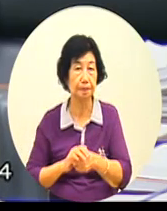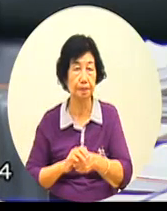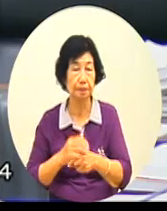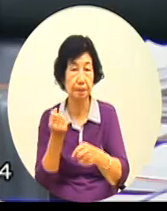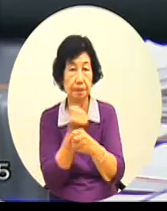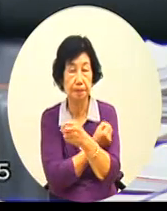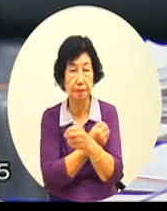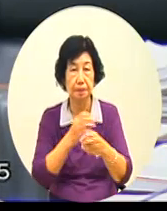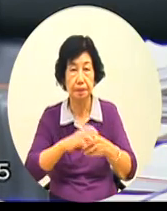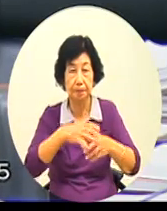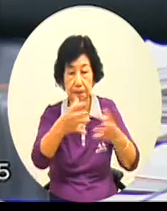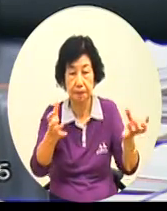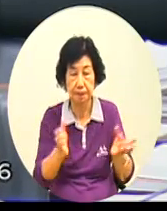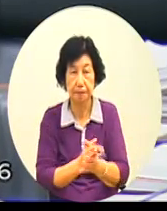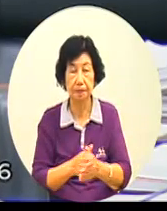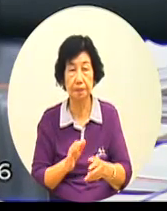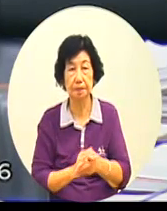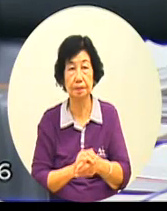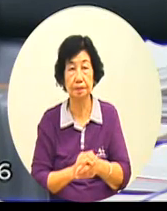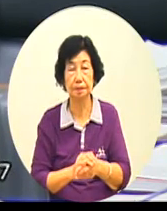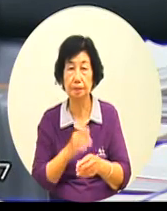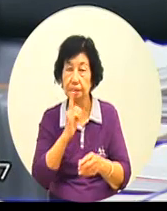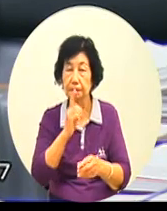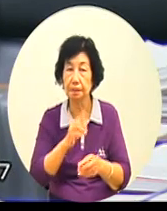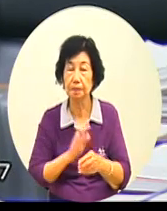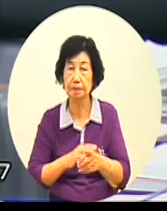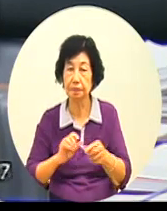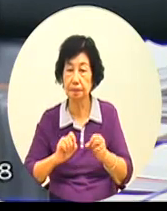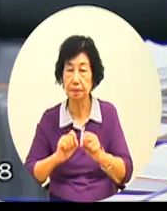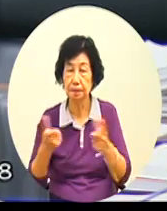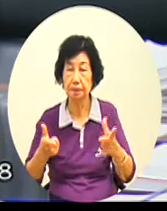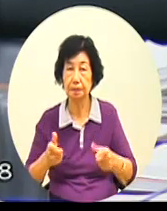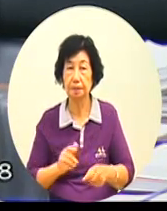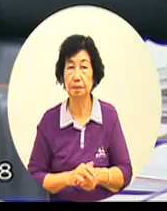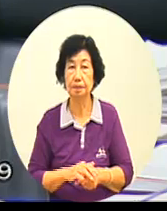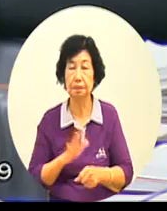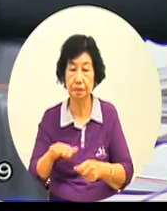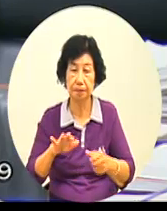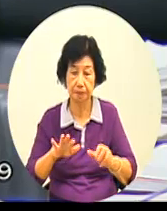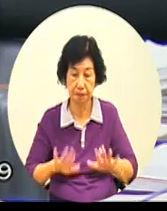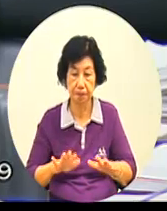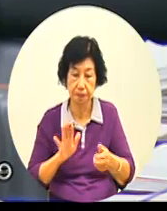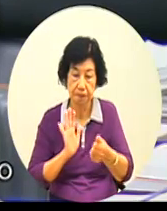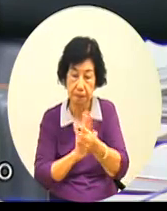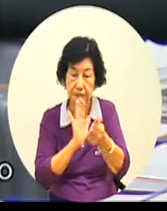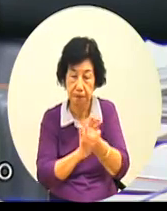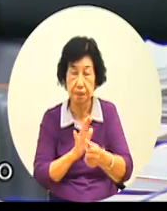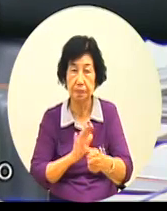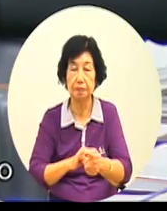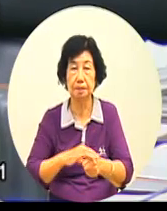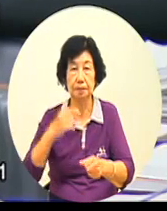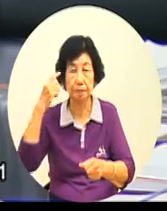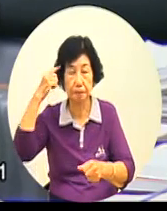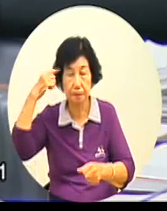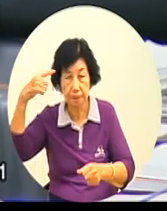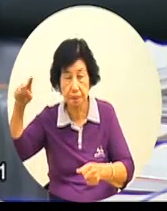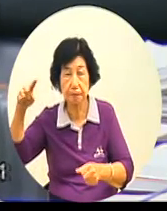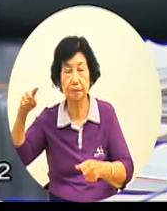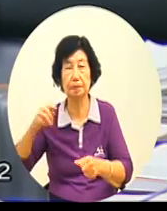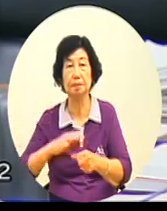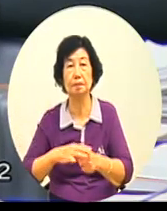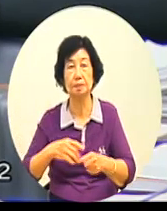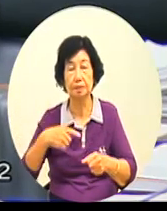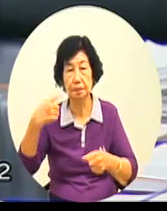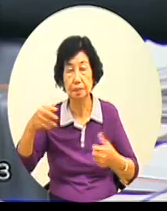抓的重点根本就不是这个啊。如果我们今天不推一例一休，你知道原本的版本劳工